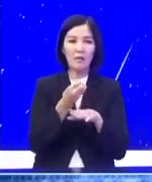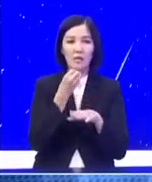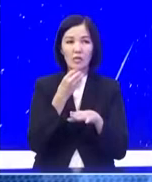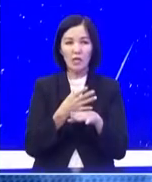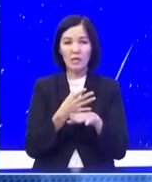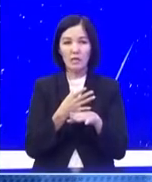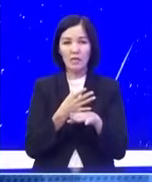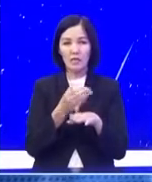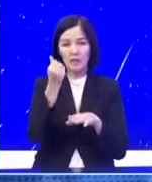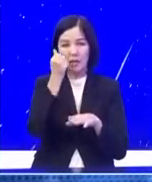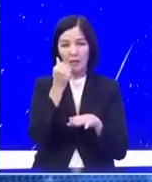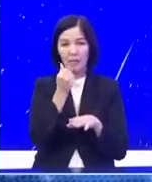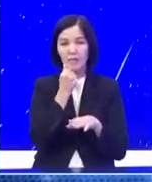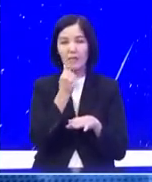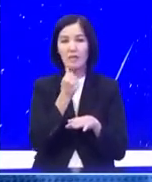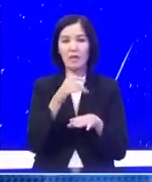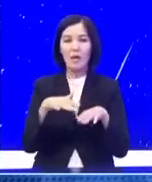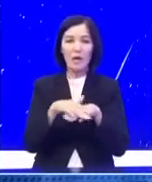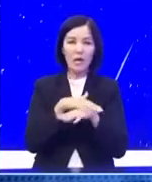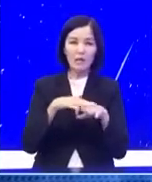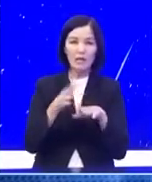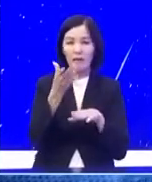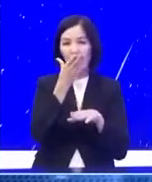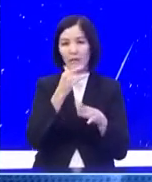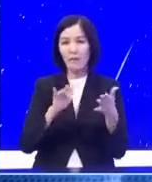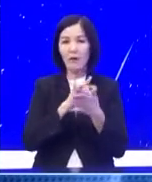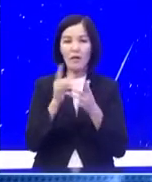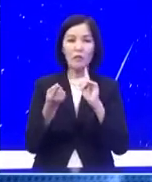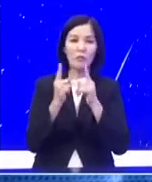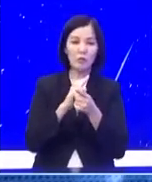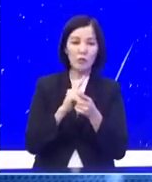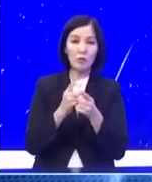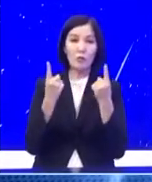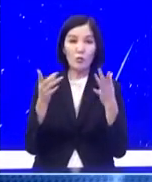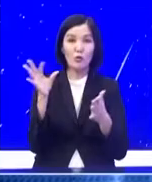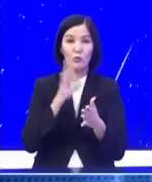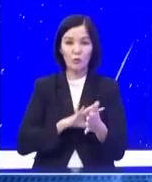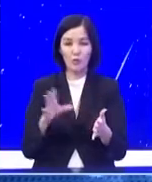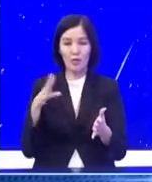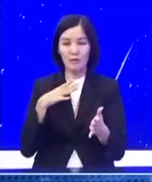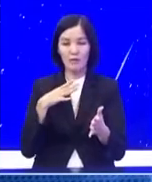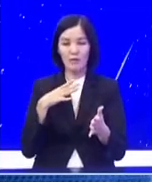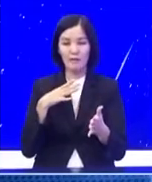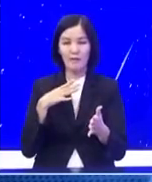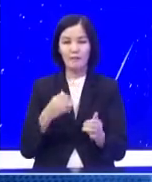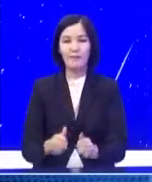алғысын, қуанышын, халықтың рахметін осы объектермен алып жатыр.